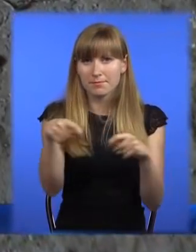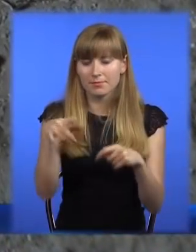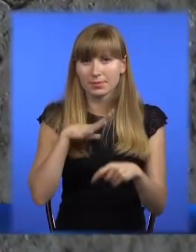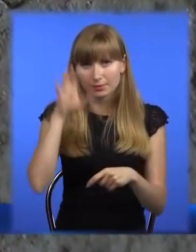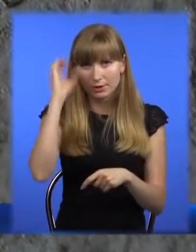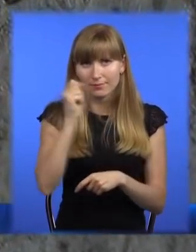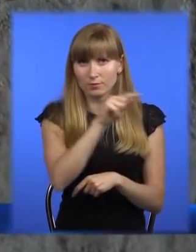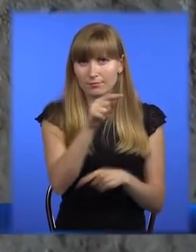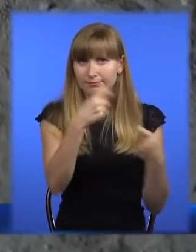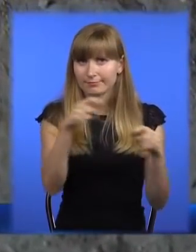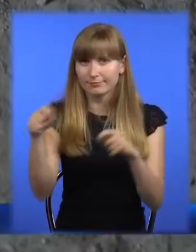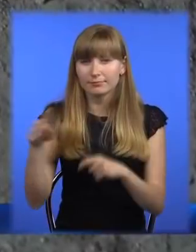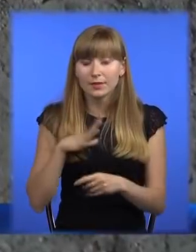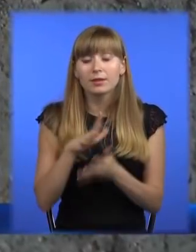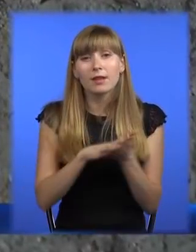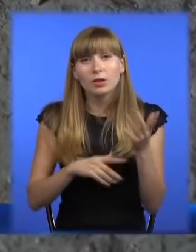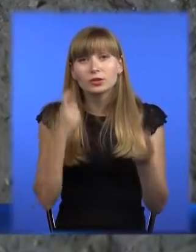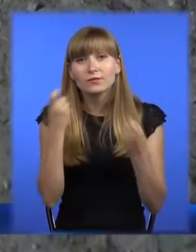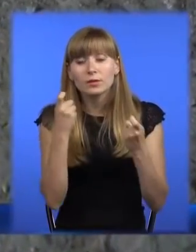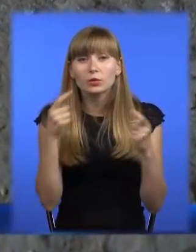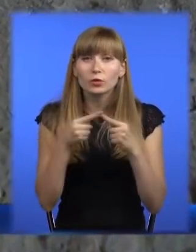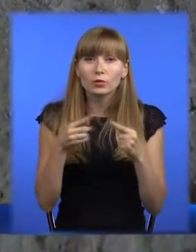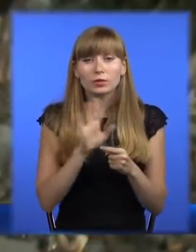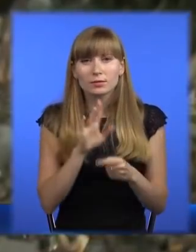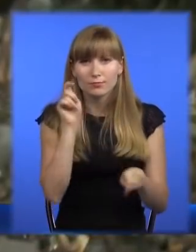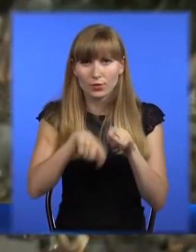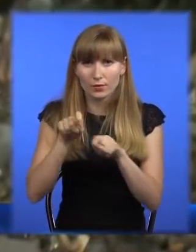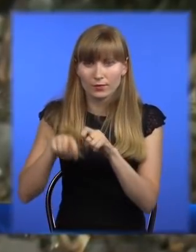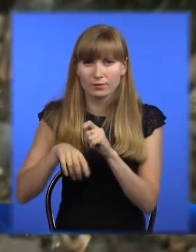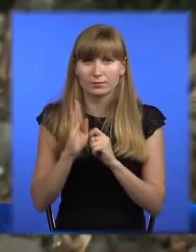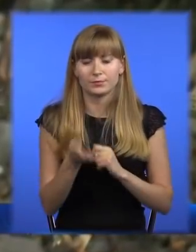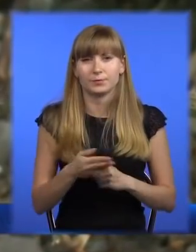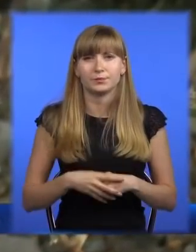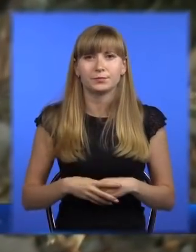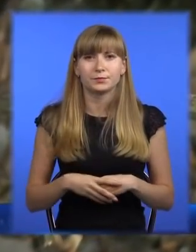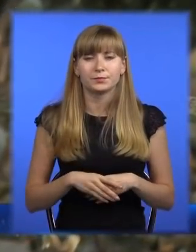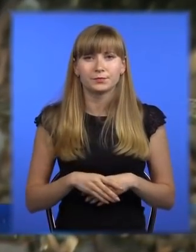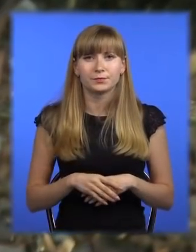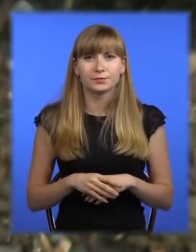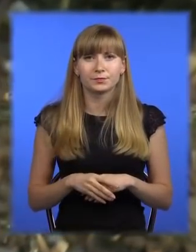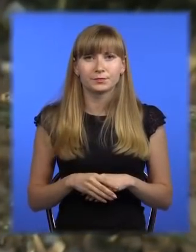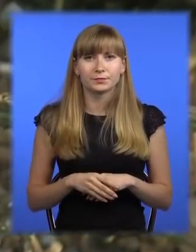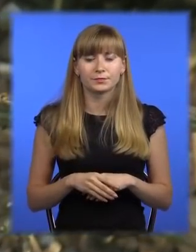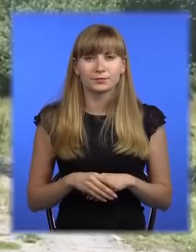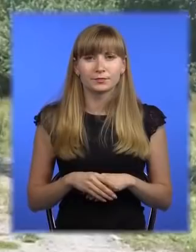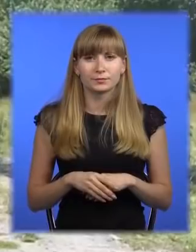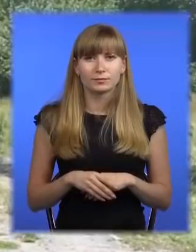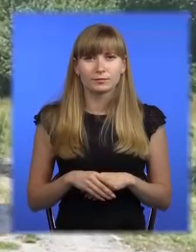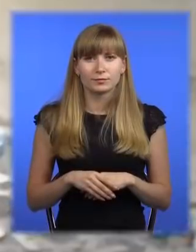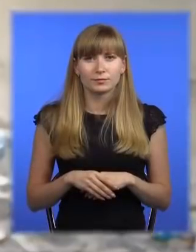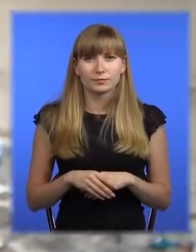наркотики на території Кривого Рогу. Наразі цю інформацію перевіряють та встановлюють шляхи збуту та ймовірних